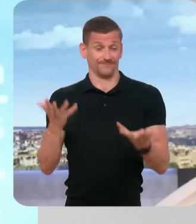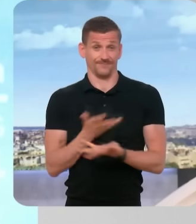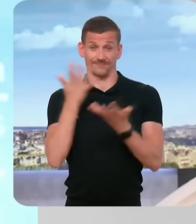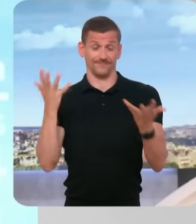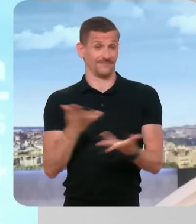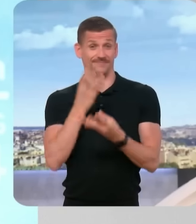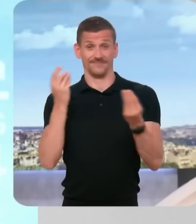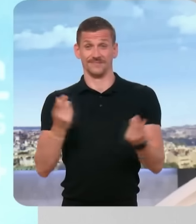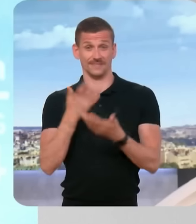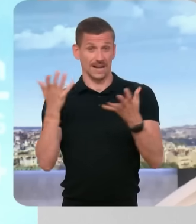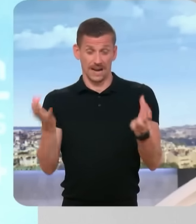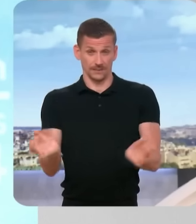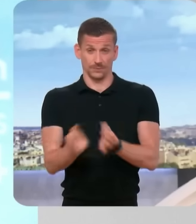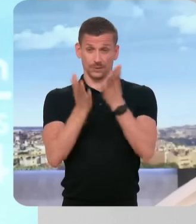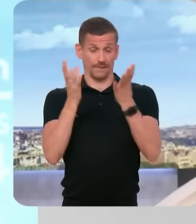exceptionnel, qui reste